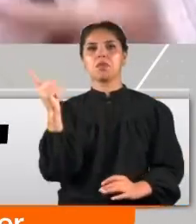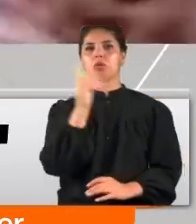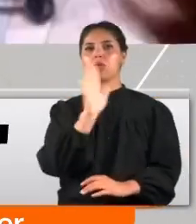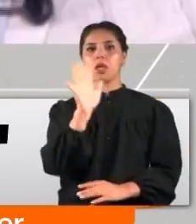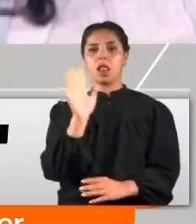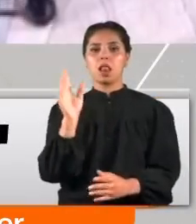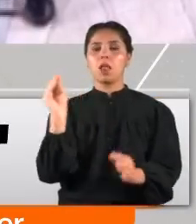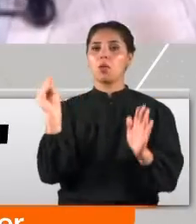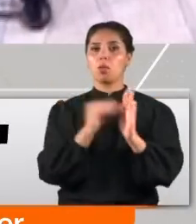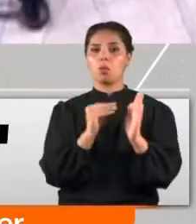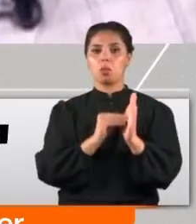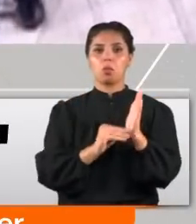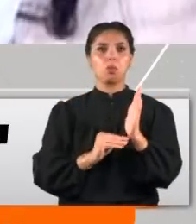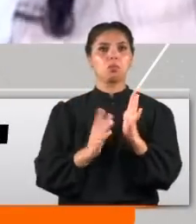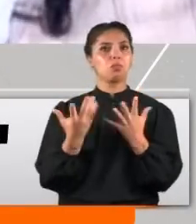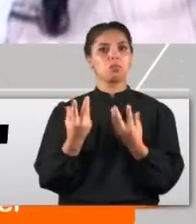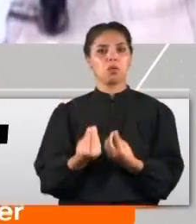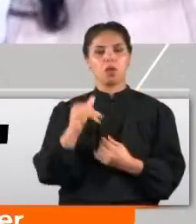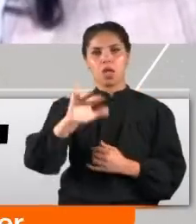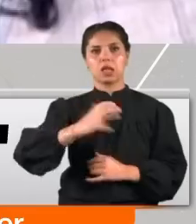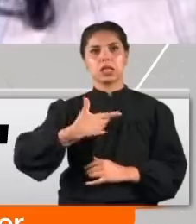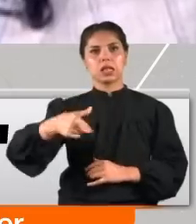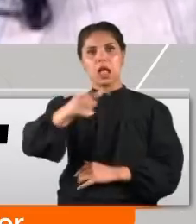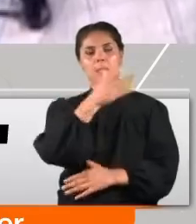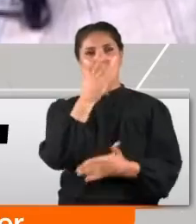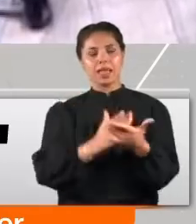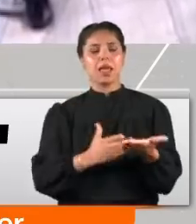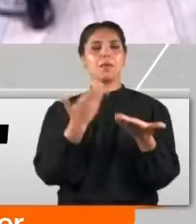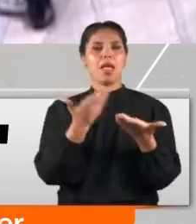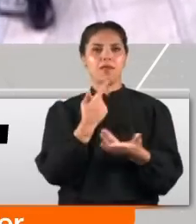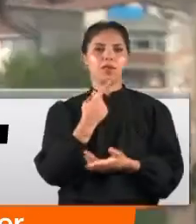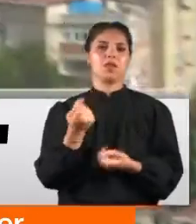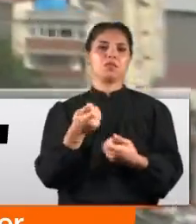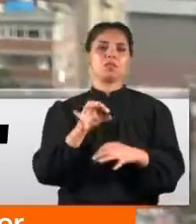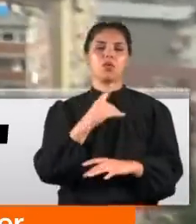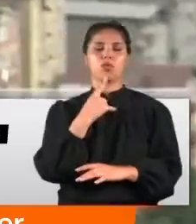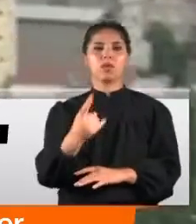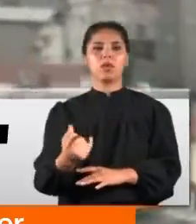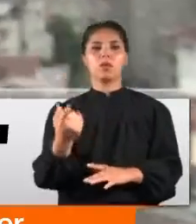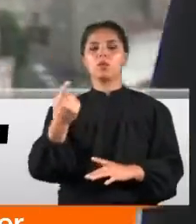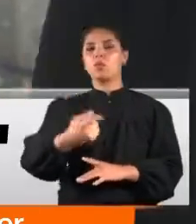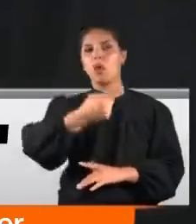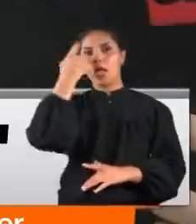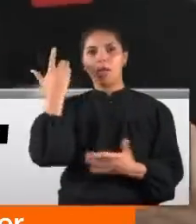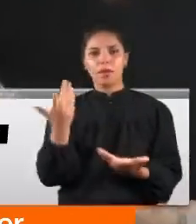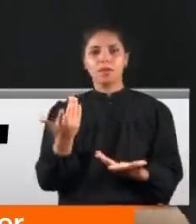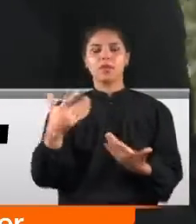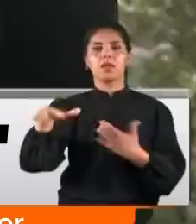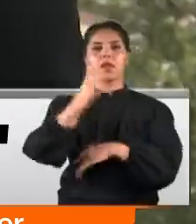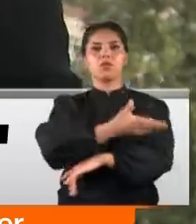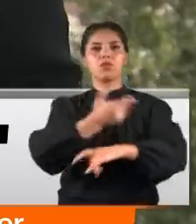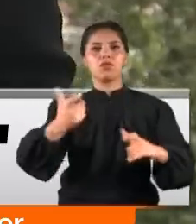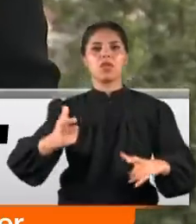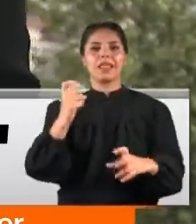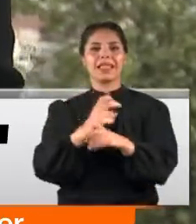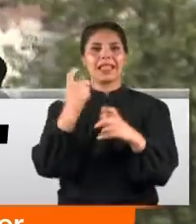ama tabii takdir yüce meclisin olur. Hak sahiplerinin yarısının evet demesiyle işe başlayalım diyorum. Tüm çaba en kısa sürede şehrin riskli